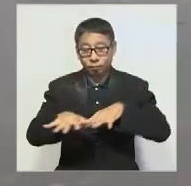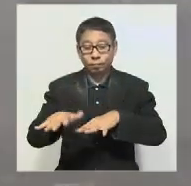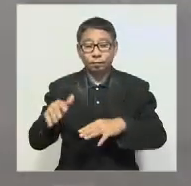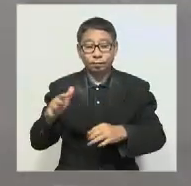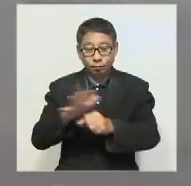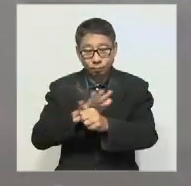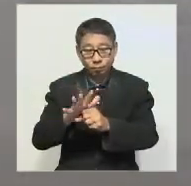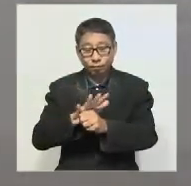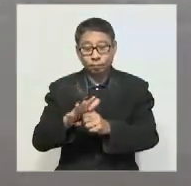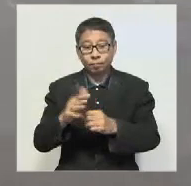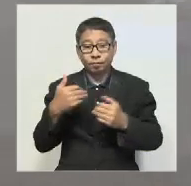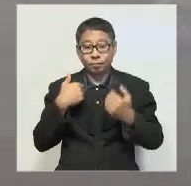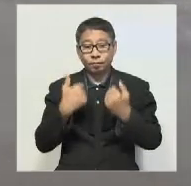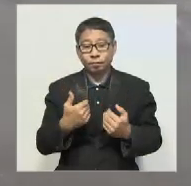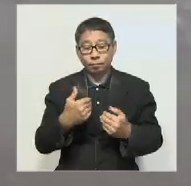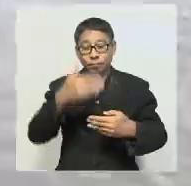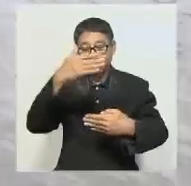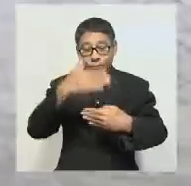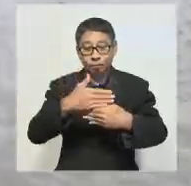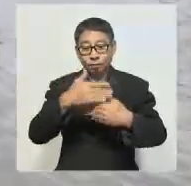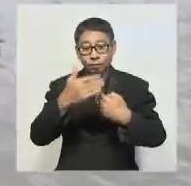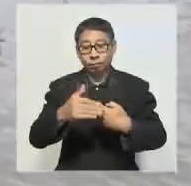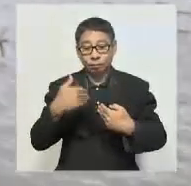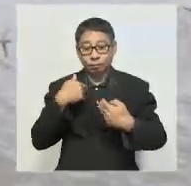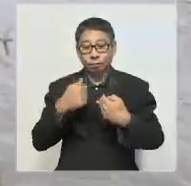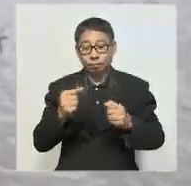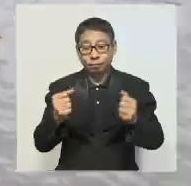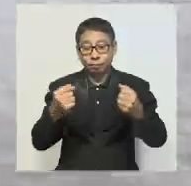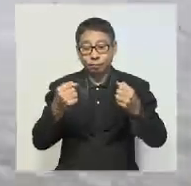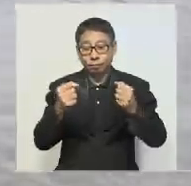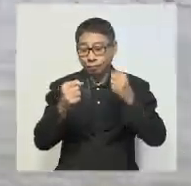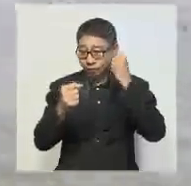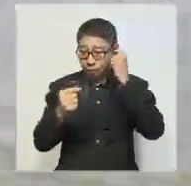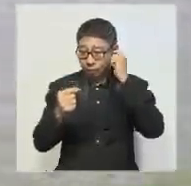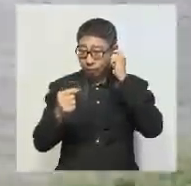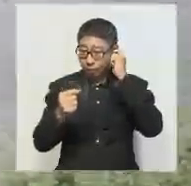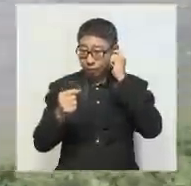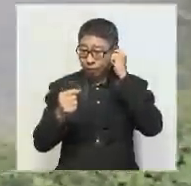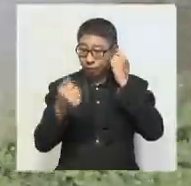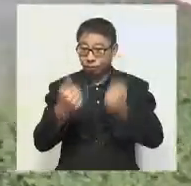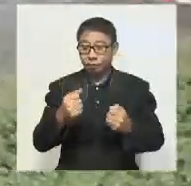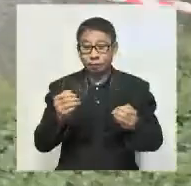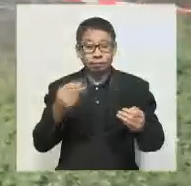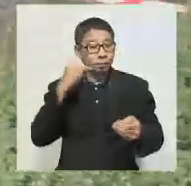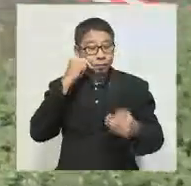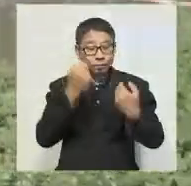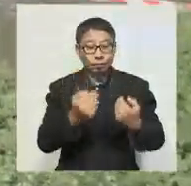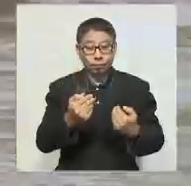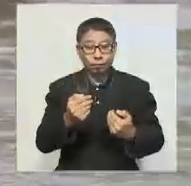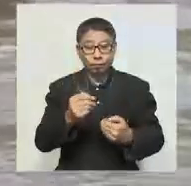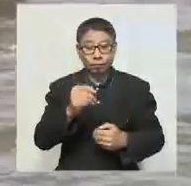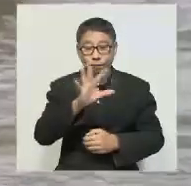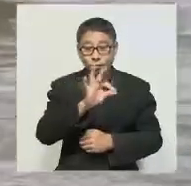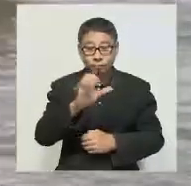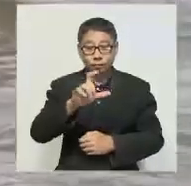มควรแหละนะฮะส่วนทางเขื่อนแม่กลองนะครับจะรับน้ำจากทั้ง2เขื่อนใหญ่โดยตอนนี้เนี่ยได้รับน้ำต่อวันอยู่